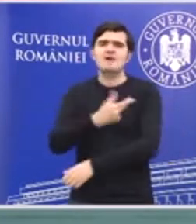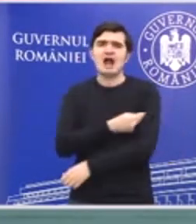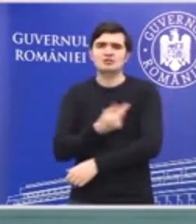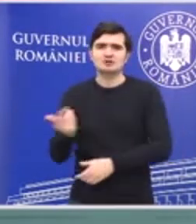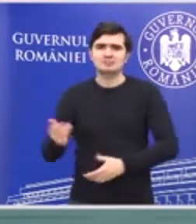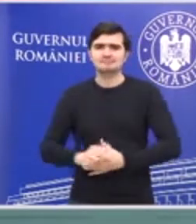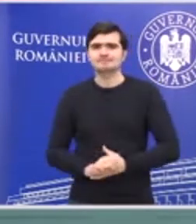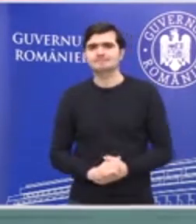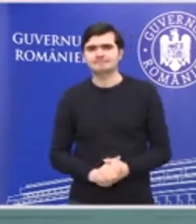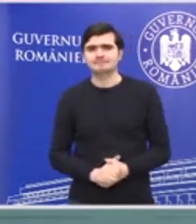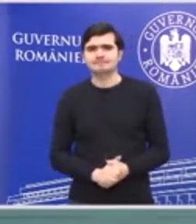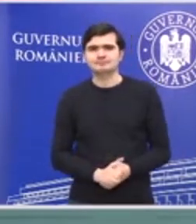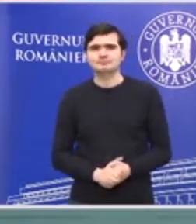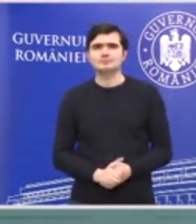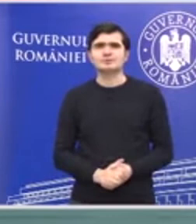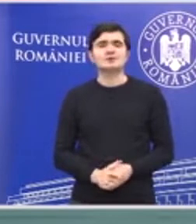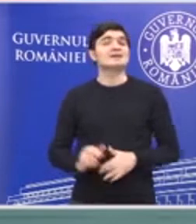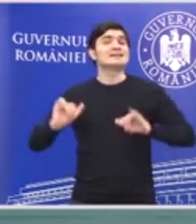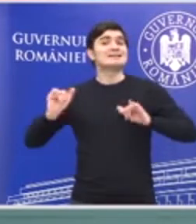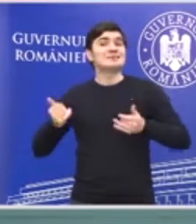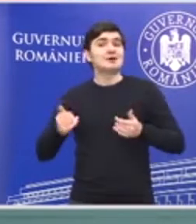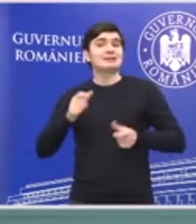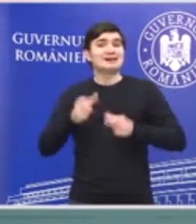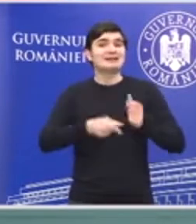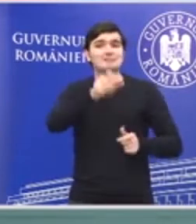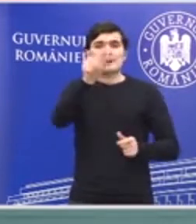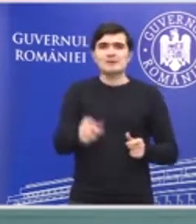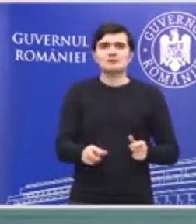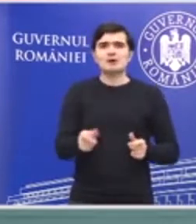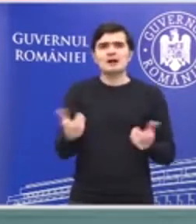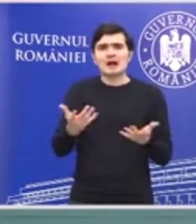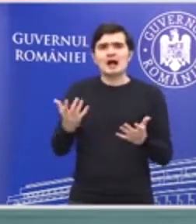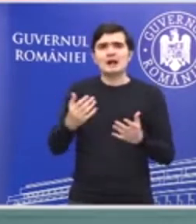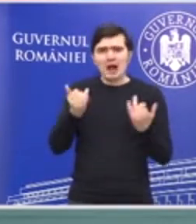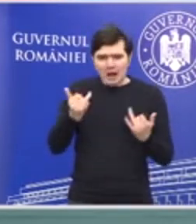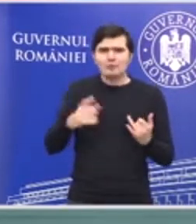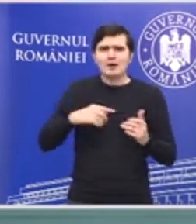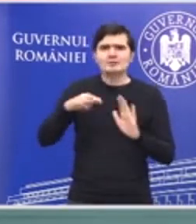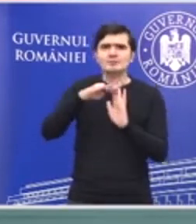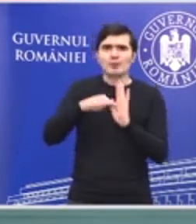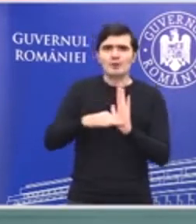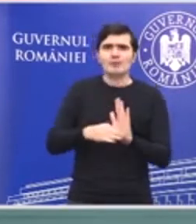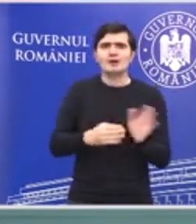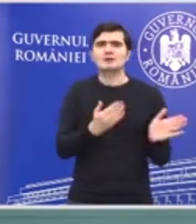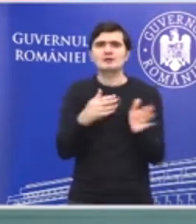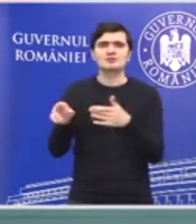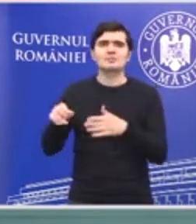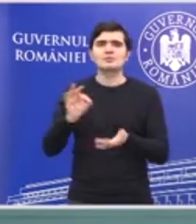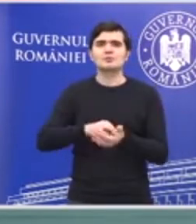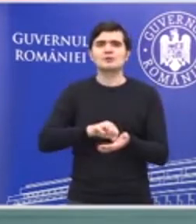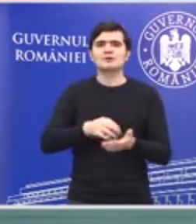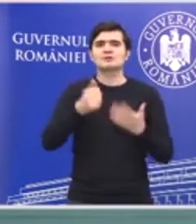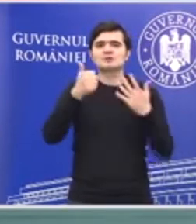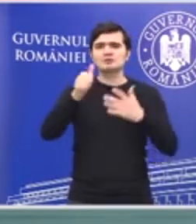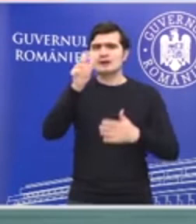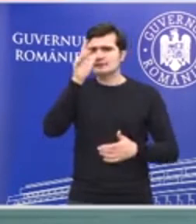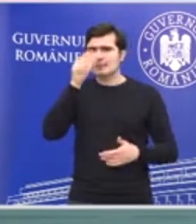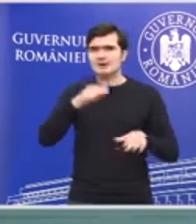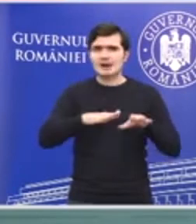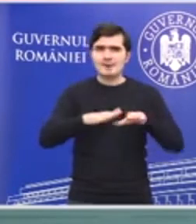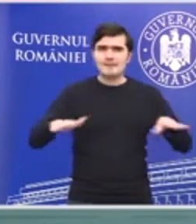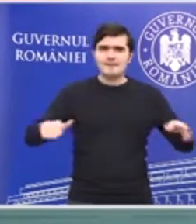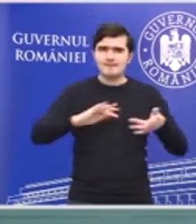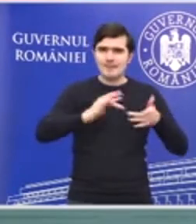vaccinare. Situația persoanelor care sunt programate la acest moment, începând cu data de 6 aprilie, în platforma